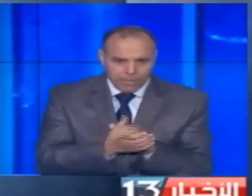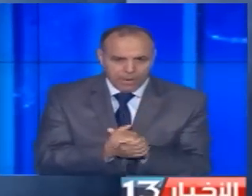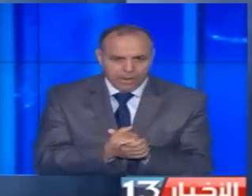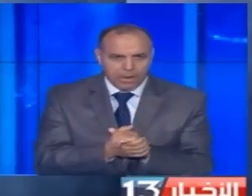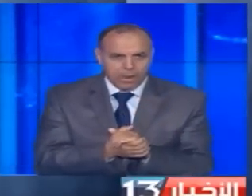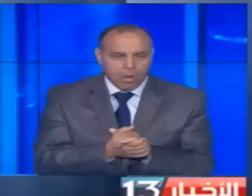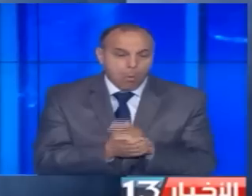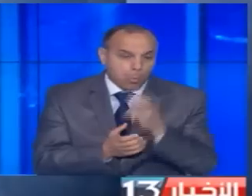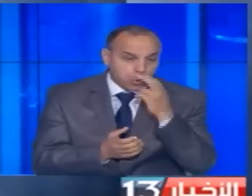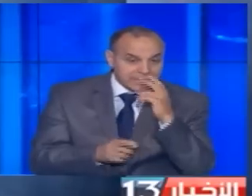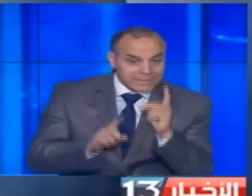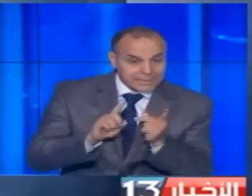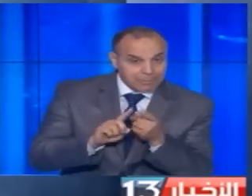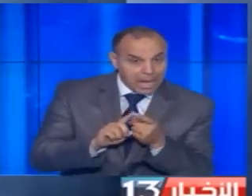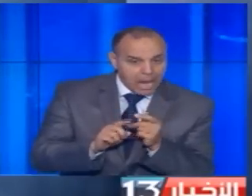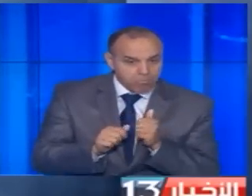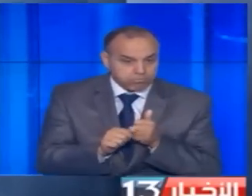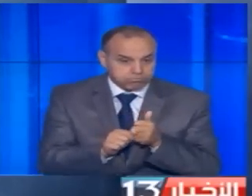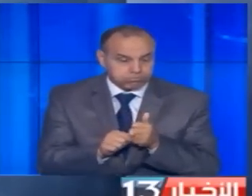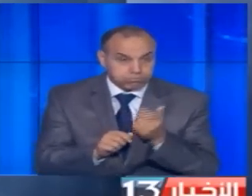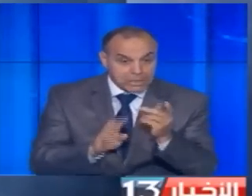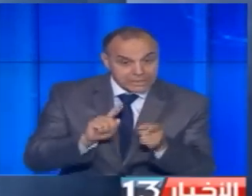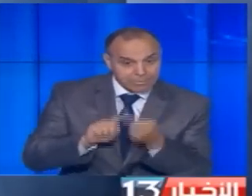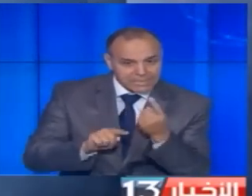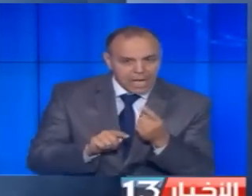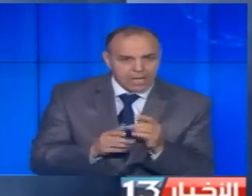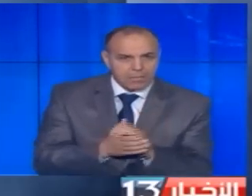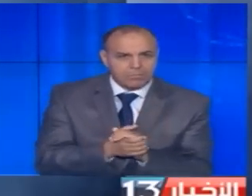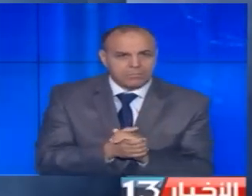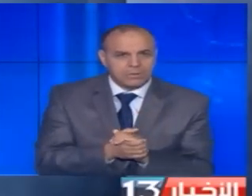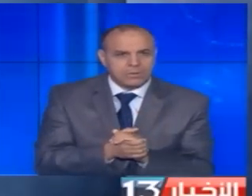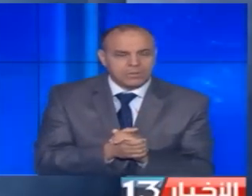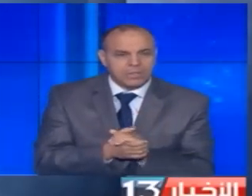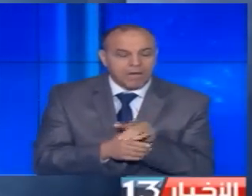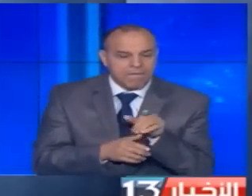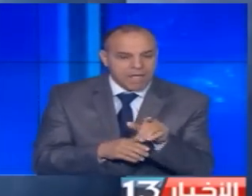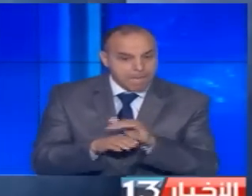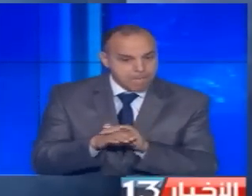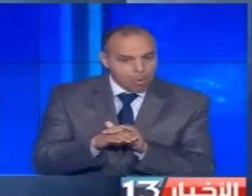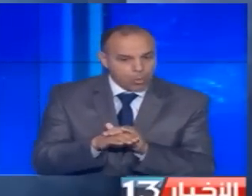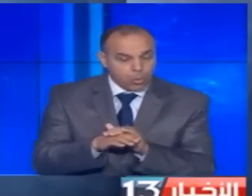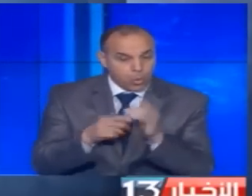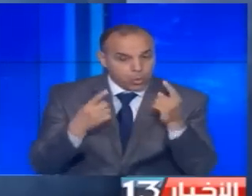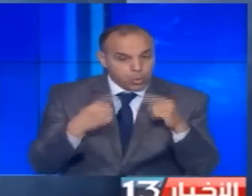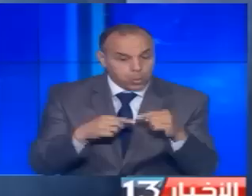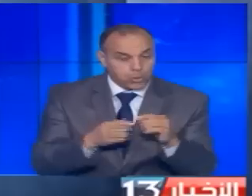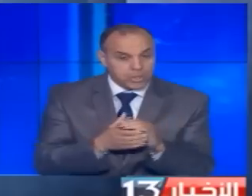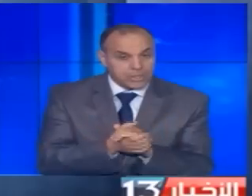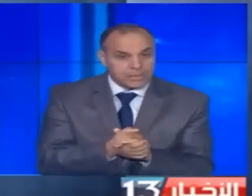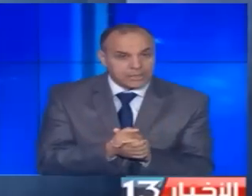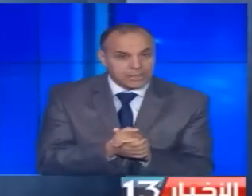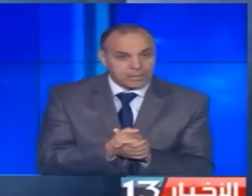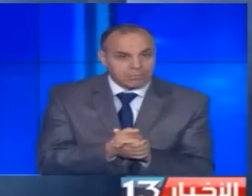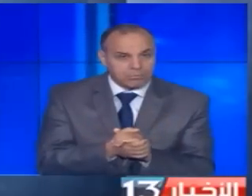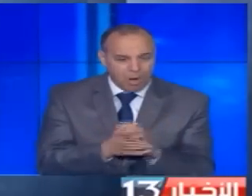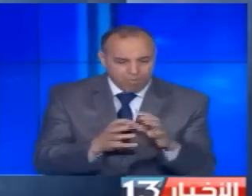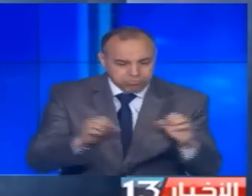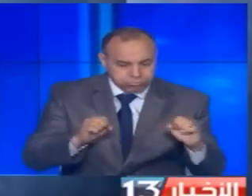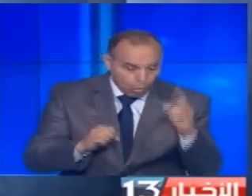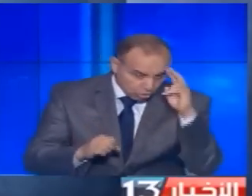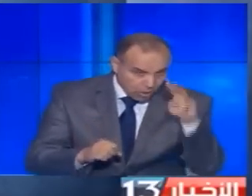فرق امنيه تابعه للامن الوطني، فرق امنيه مختصه وخاصه فرق امنيه مختصه في مجال مكافحه وتفكيك